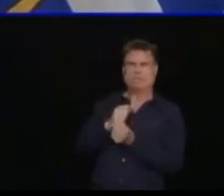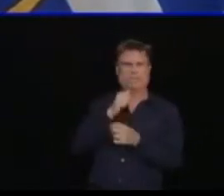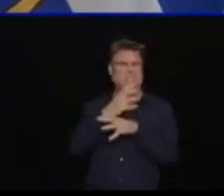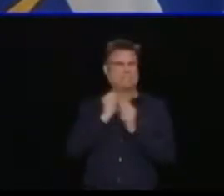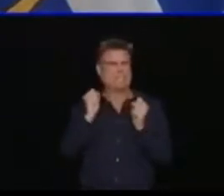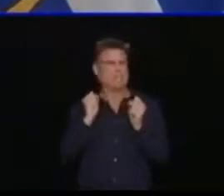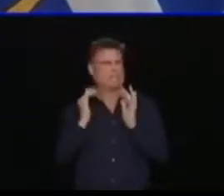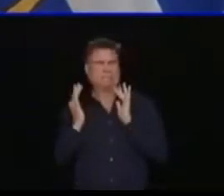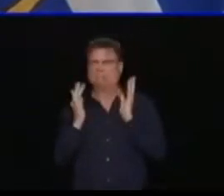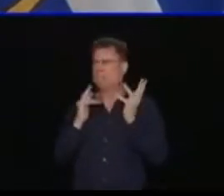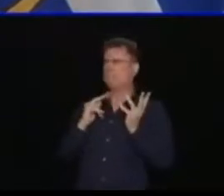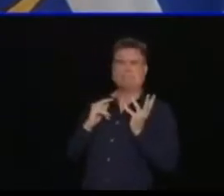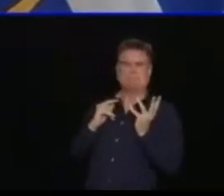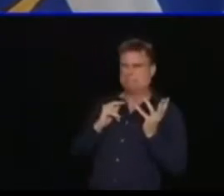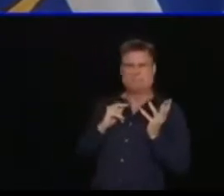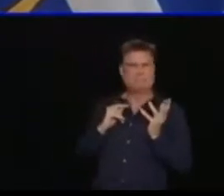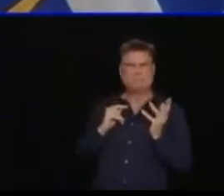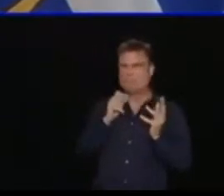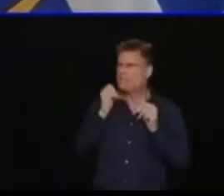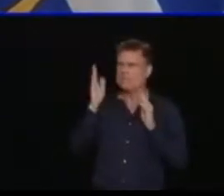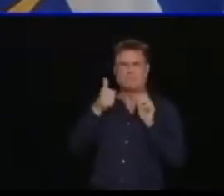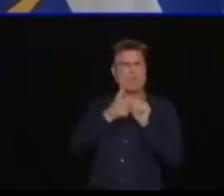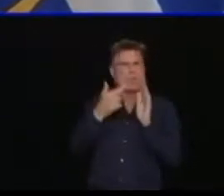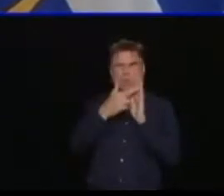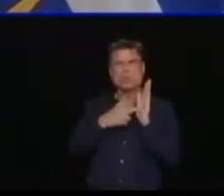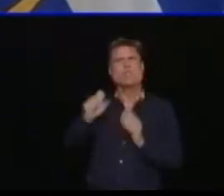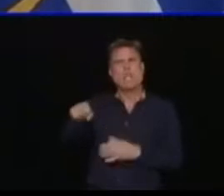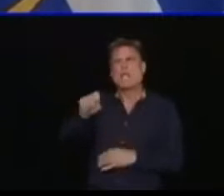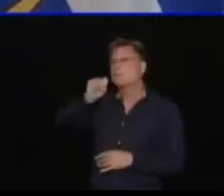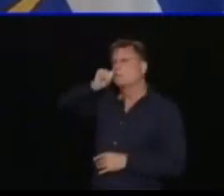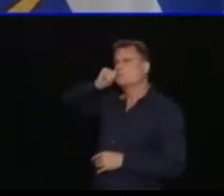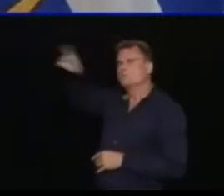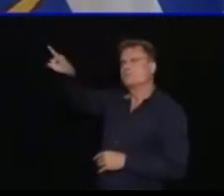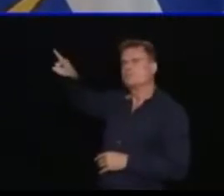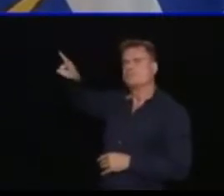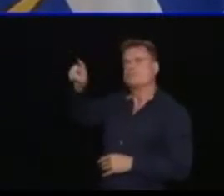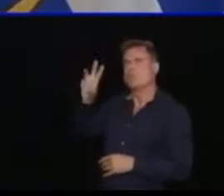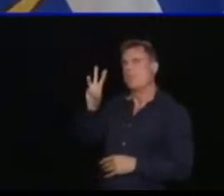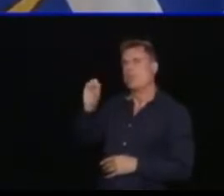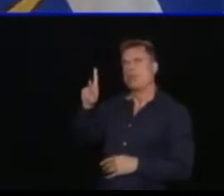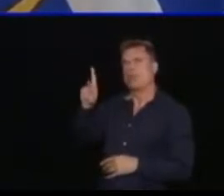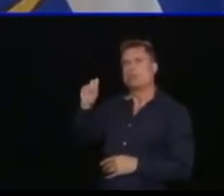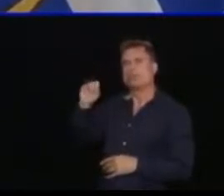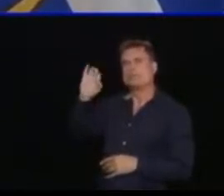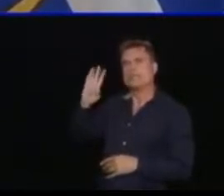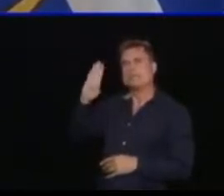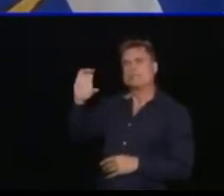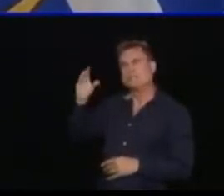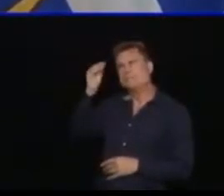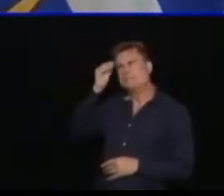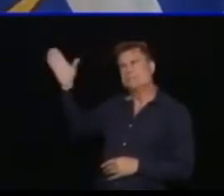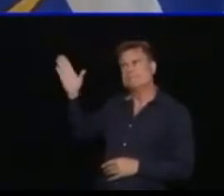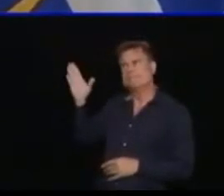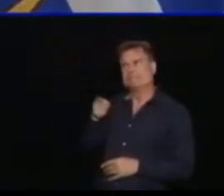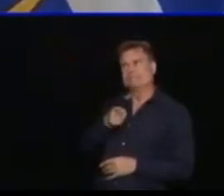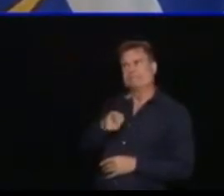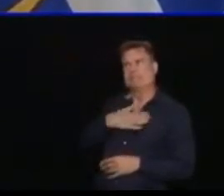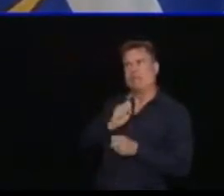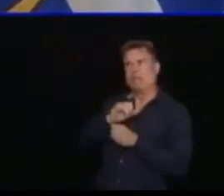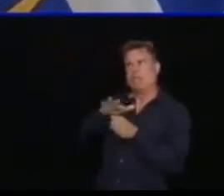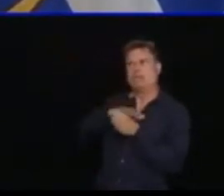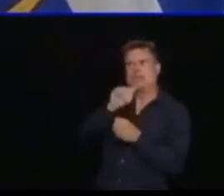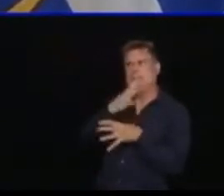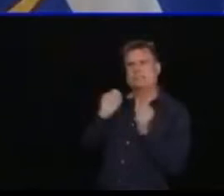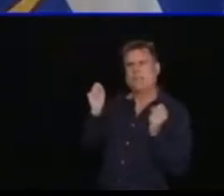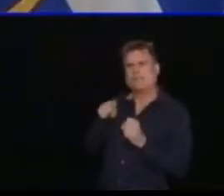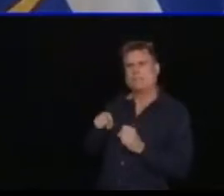守这个卫生安全协议我们的卫生守则。所以我们也是希望这